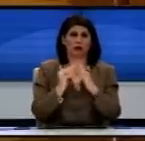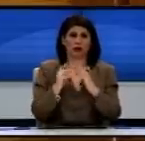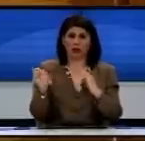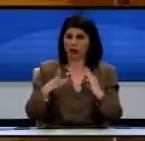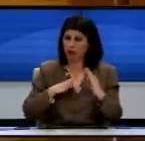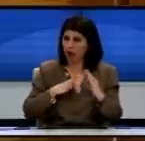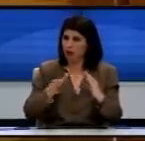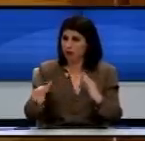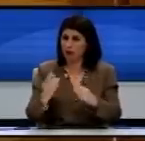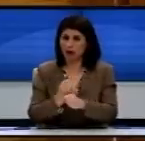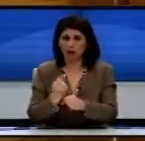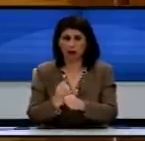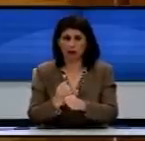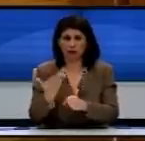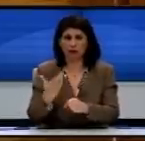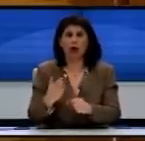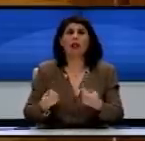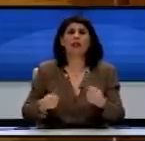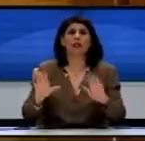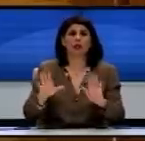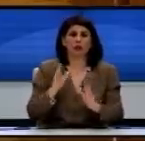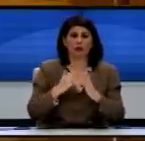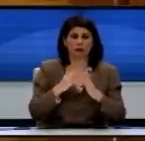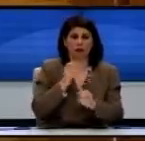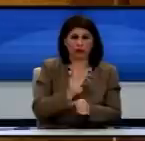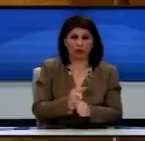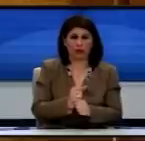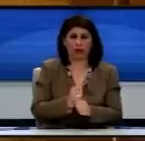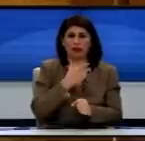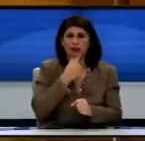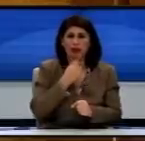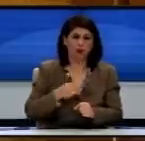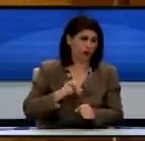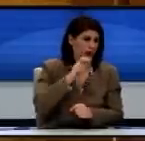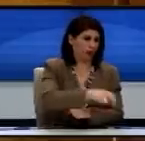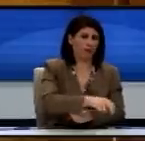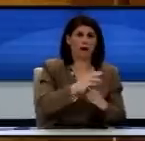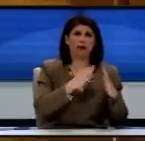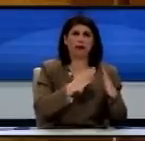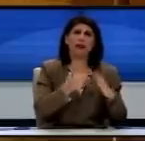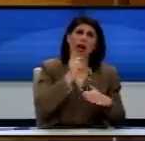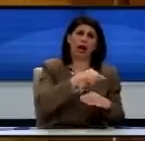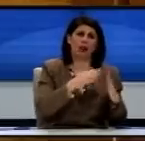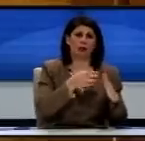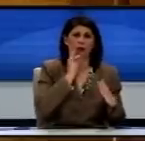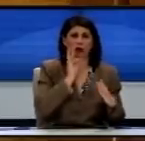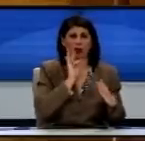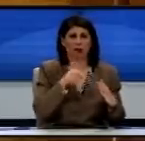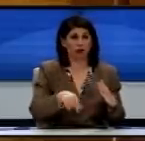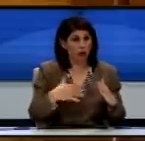και αυτοί οι άνθρωποι που θα πάνε να δουλέψουν στο λιανεμπόριο, όταν δεν δουλεύουν στο σπίτι θα είναι και πολύ πιο εύκολα μπορούν να πάνε σε ένα άλλο σπίτι να πάνε να πιούν ένα καφέ. Λοιπόν, αυτή τη στιγμή πάρθηκε